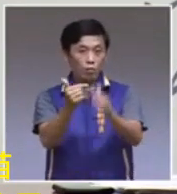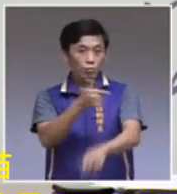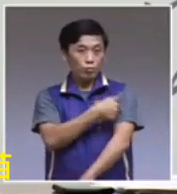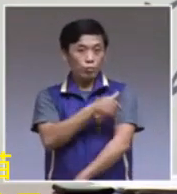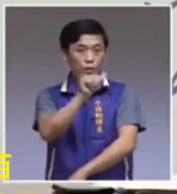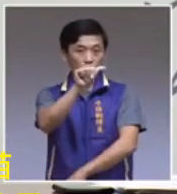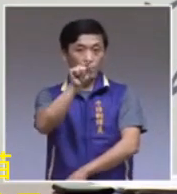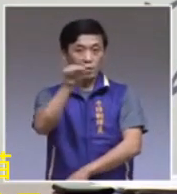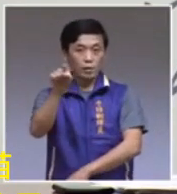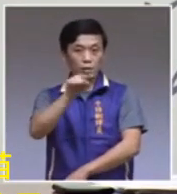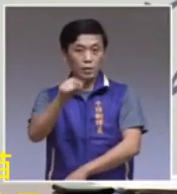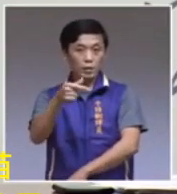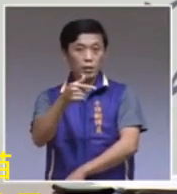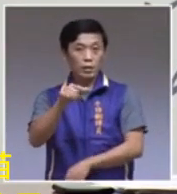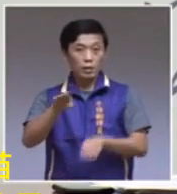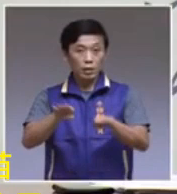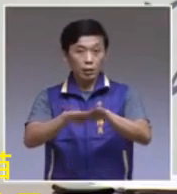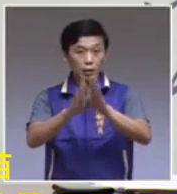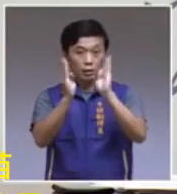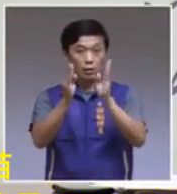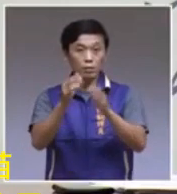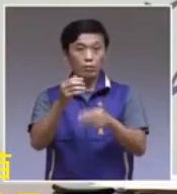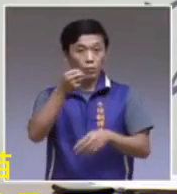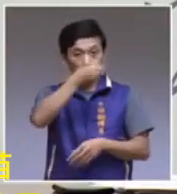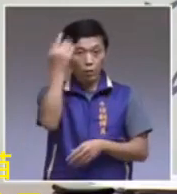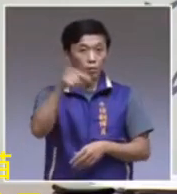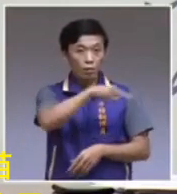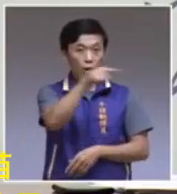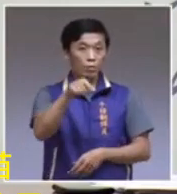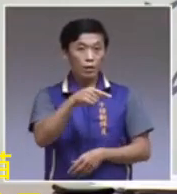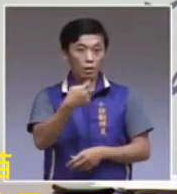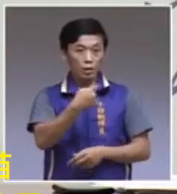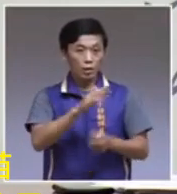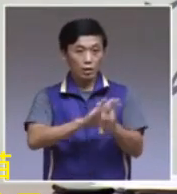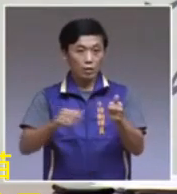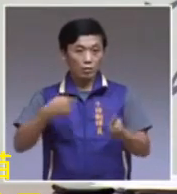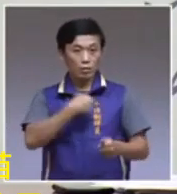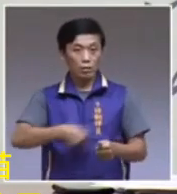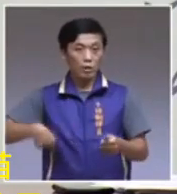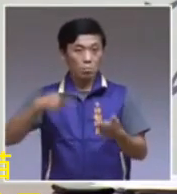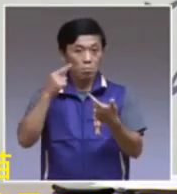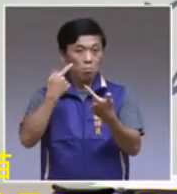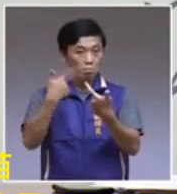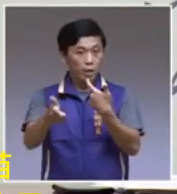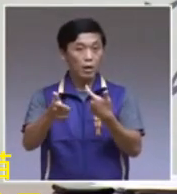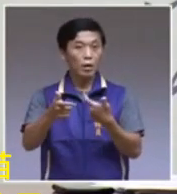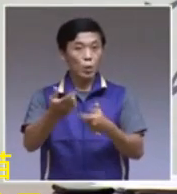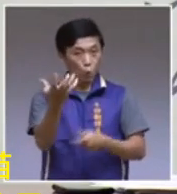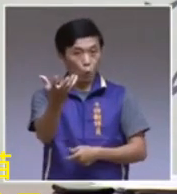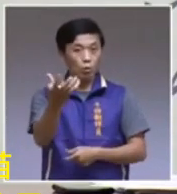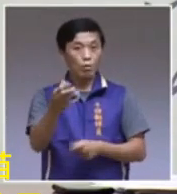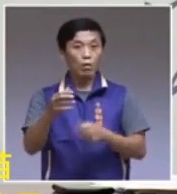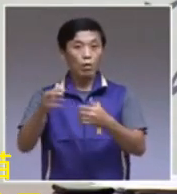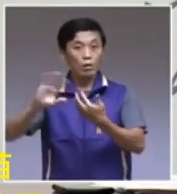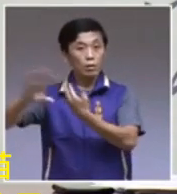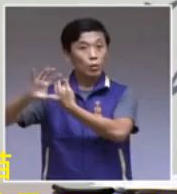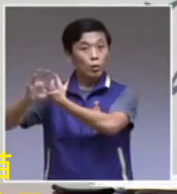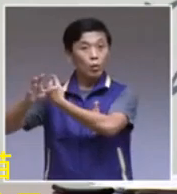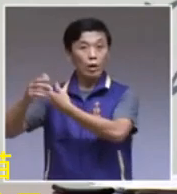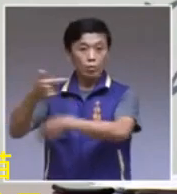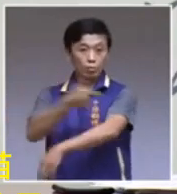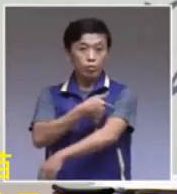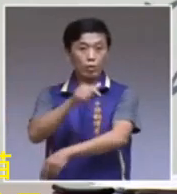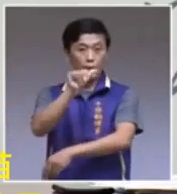候年轻人的副作用反而比较大，所以那时候有一些国家反而是把 AZ 疫